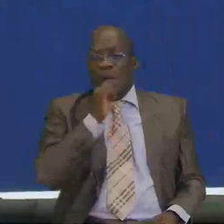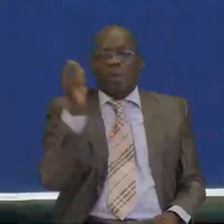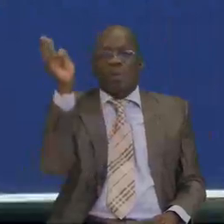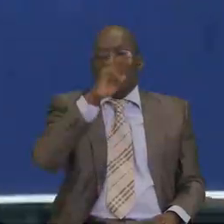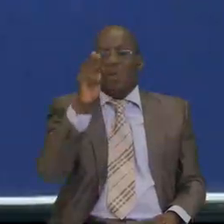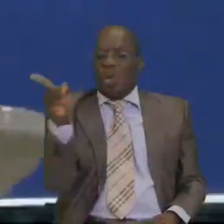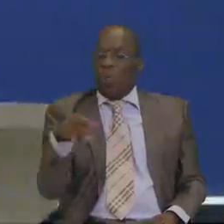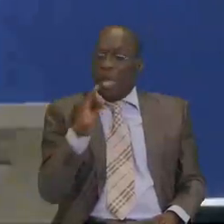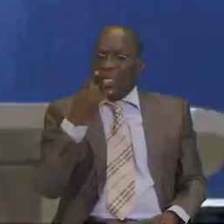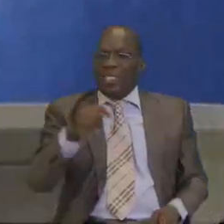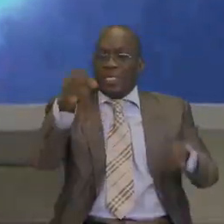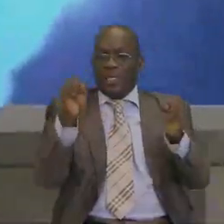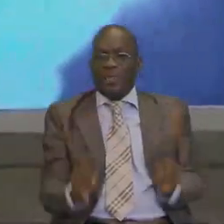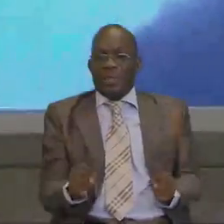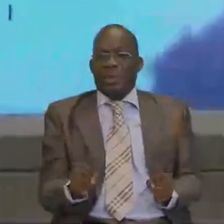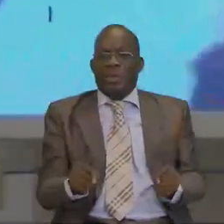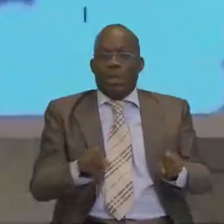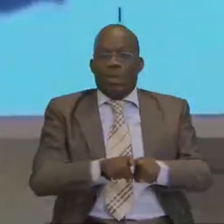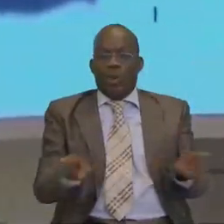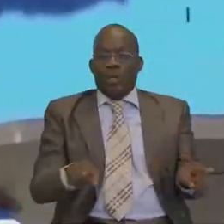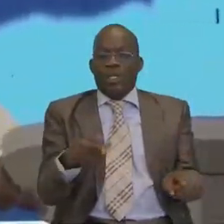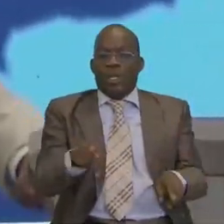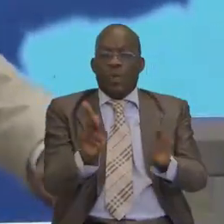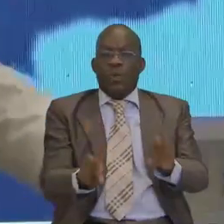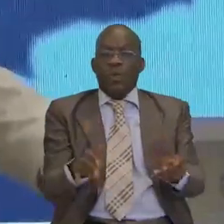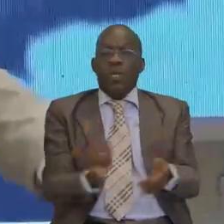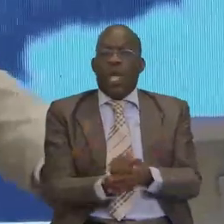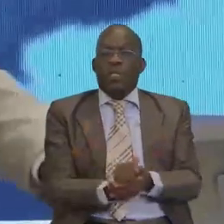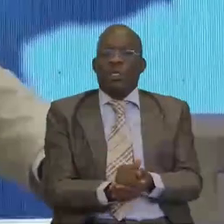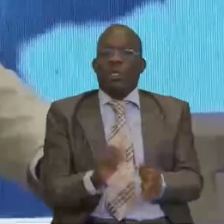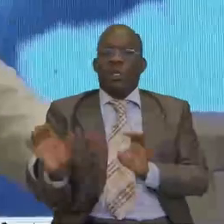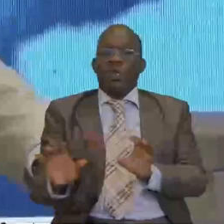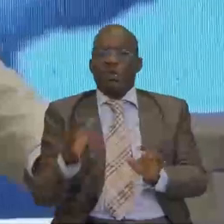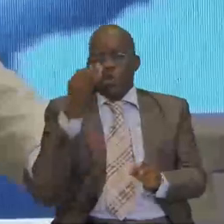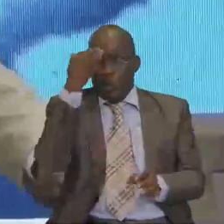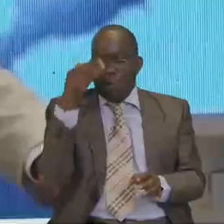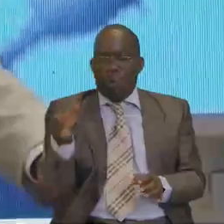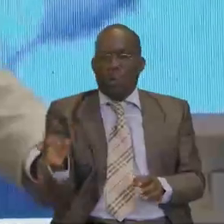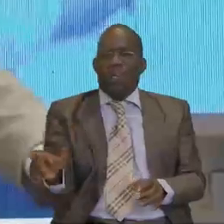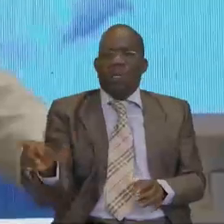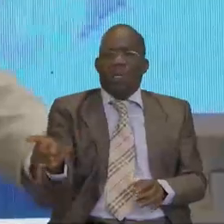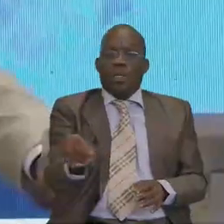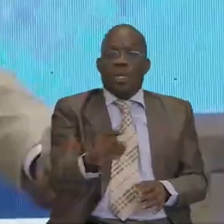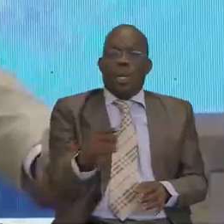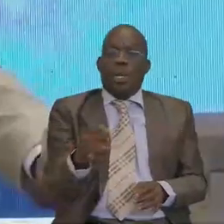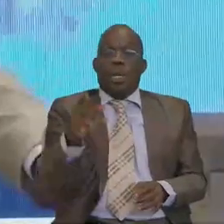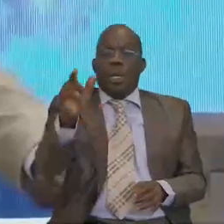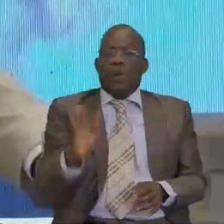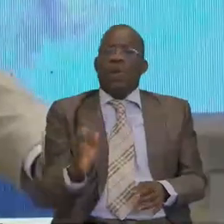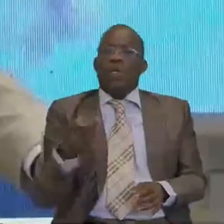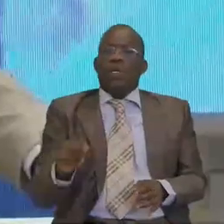Mais le peuple qui connaissant Dieu. Le